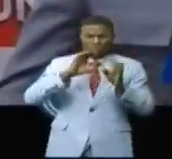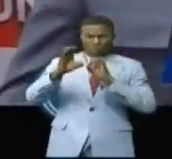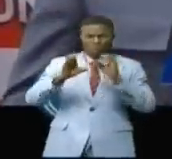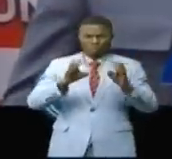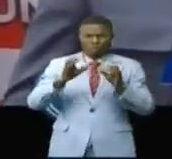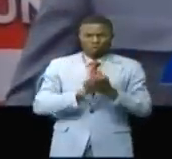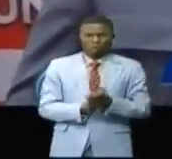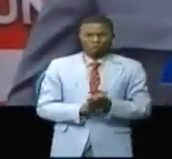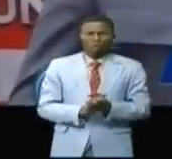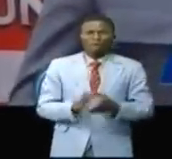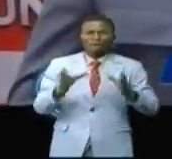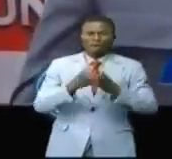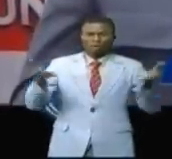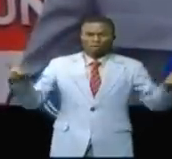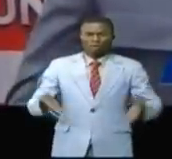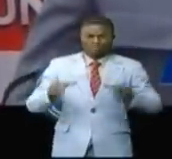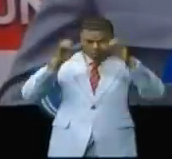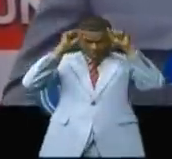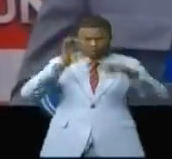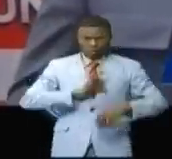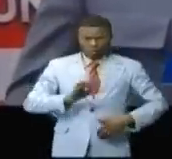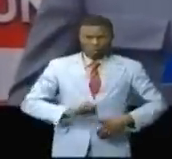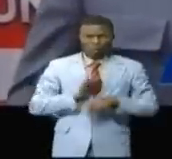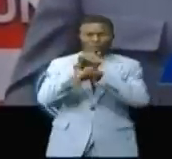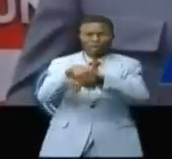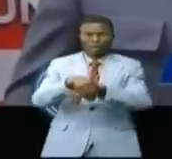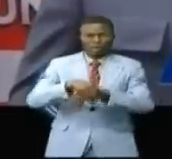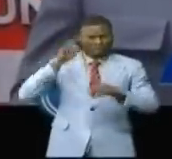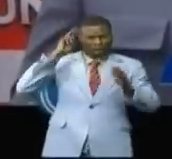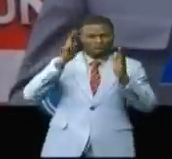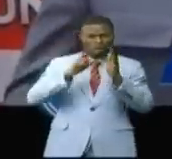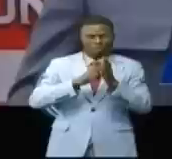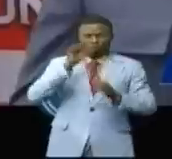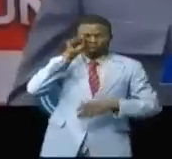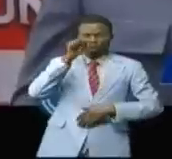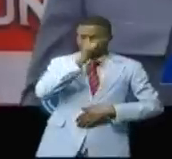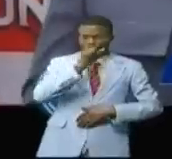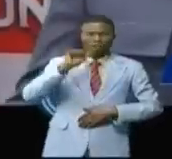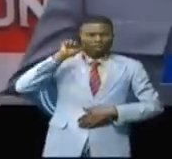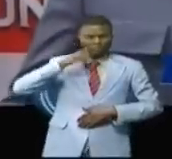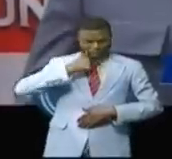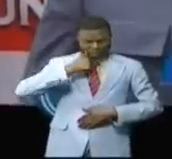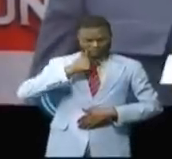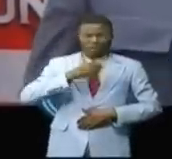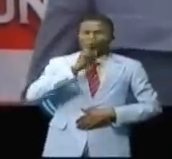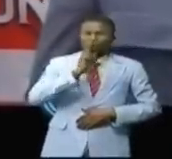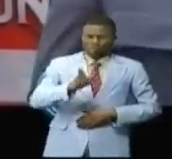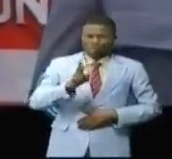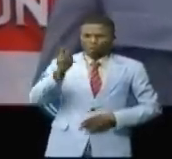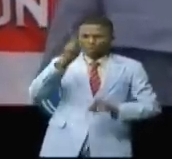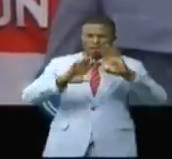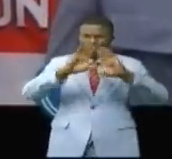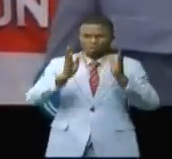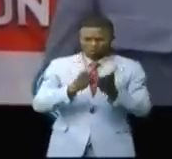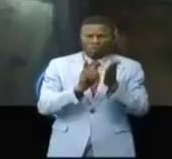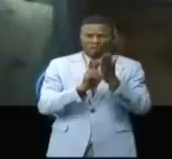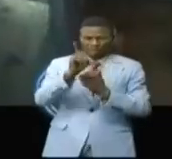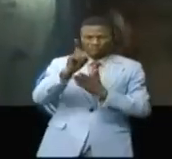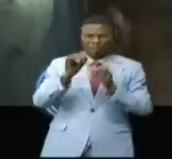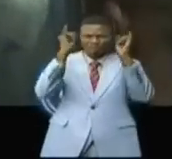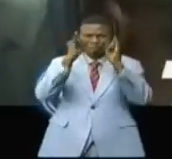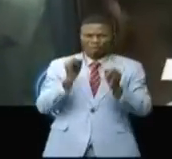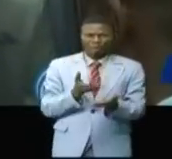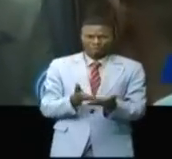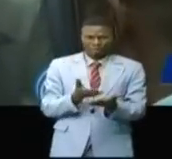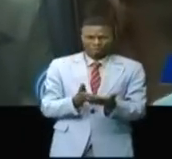vision du président de la république l'engagement du gouvernement ça m'a beaucoup de faire en sorte que demain effectivement nous allons pouvoir développer sérieusement cette heure on